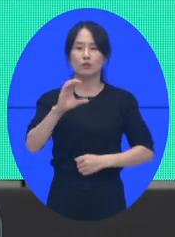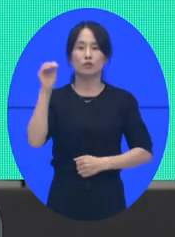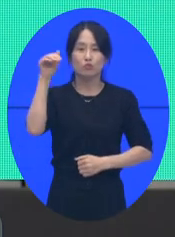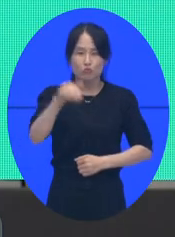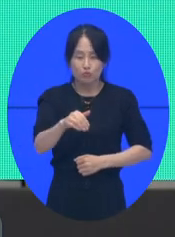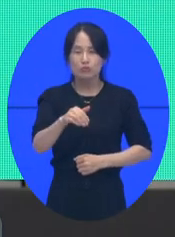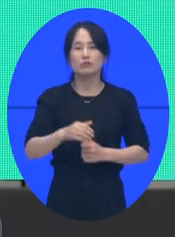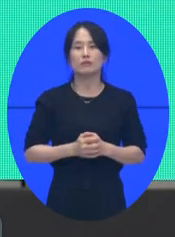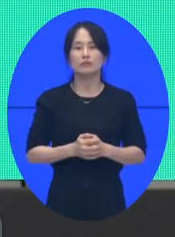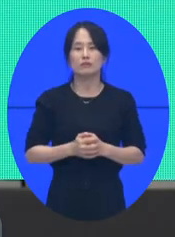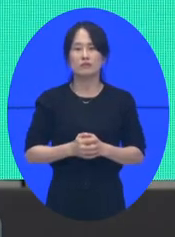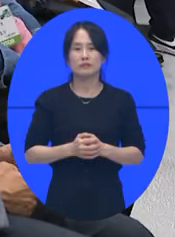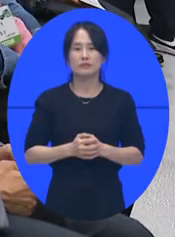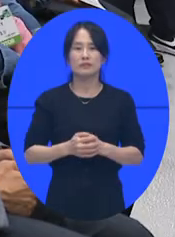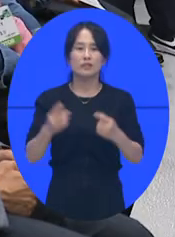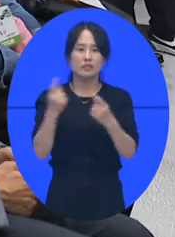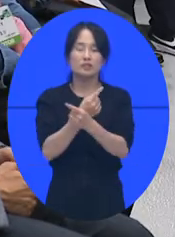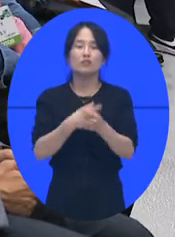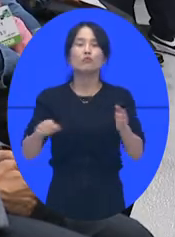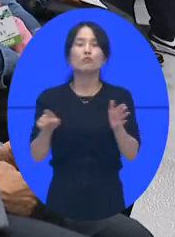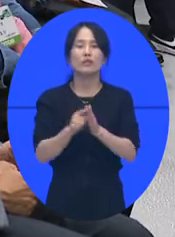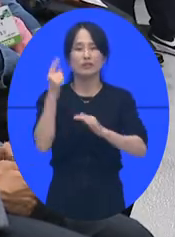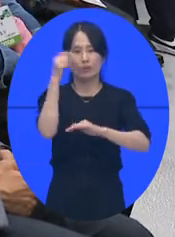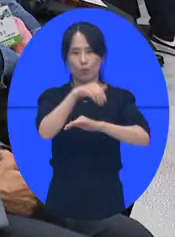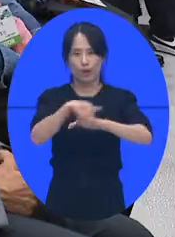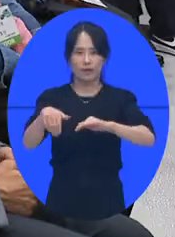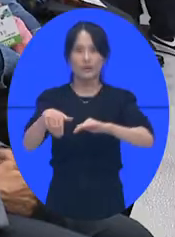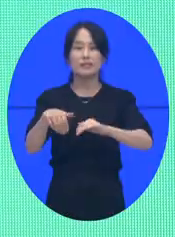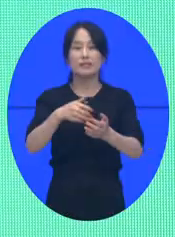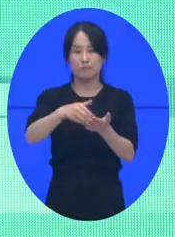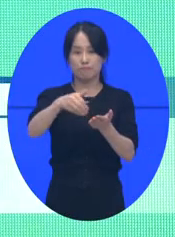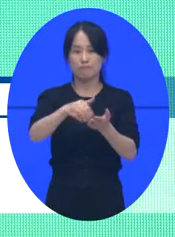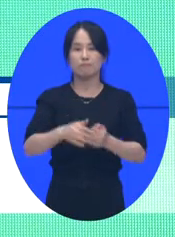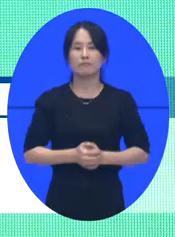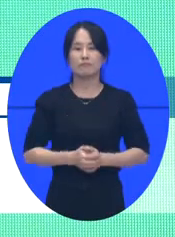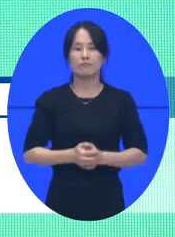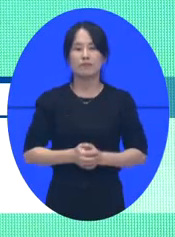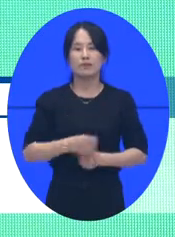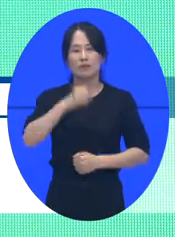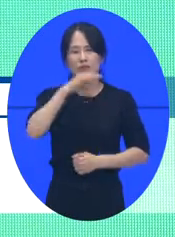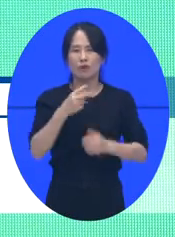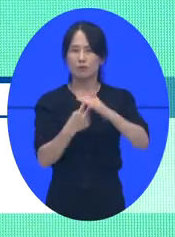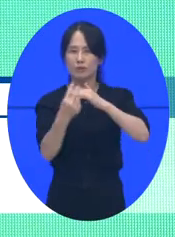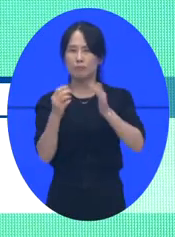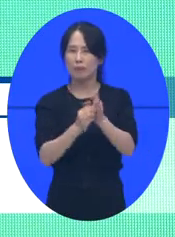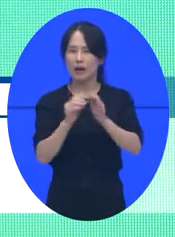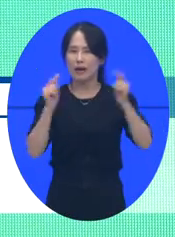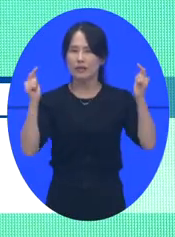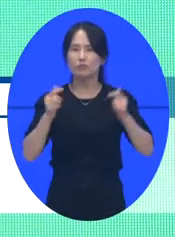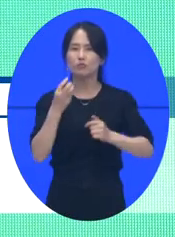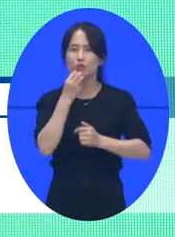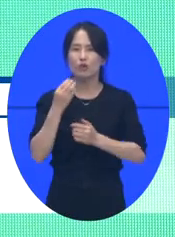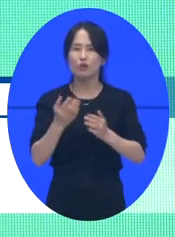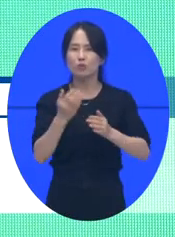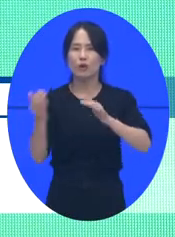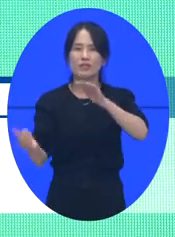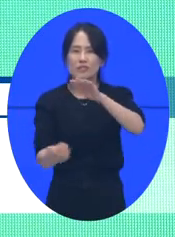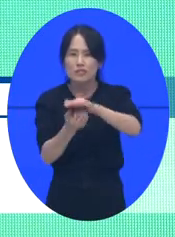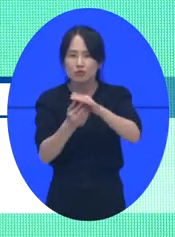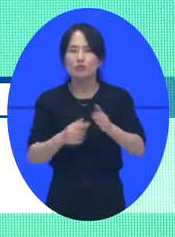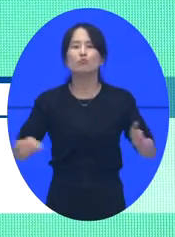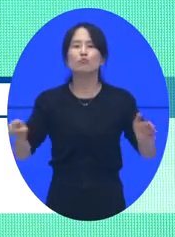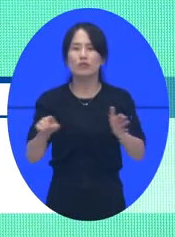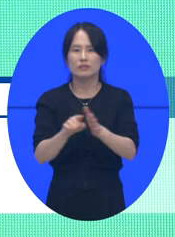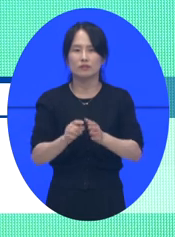성장으로 경기도정을 전환하기 위한 청사진이라고 할 수 있습니다. 단순히 비전이 끝나는 것이 아니라 경기도가 이와 같은 것에